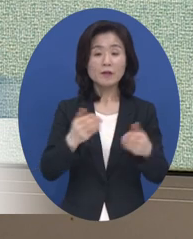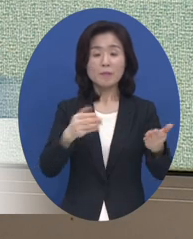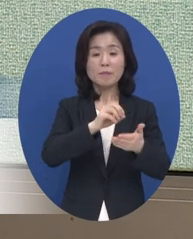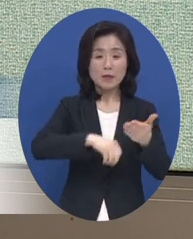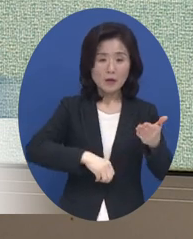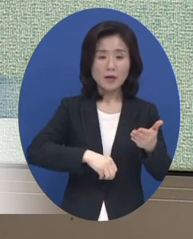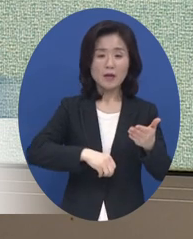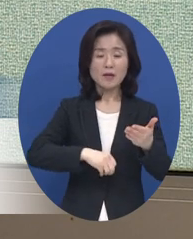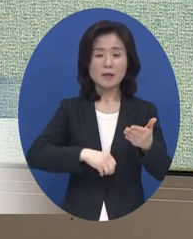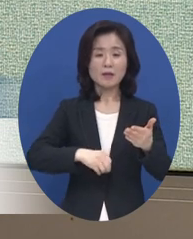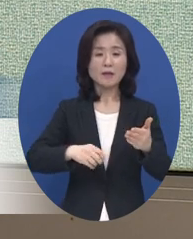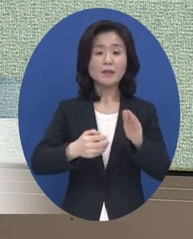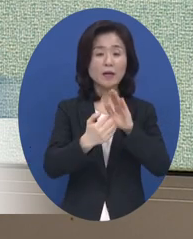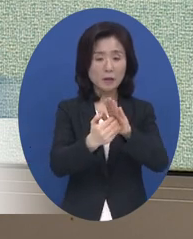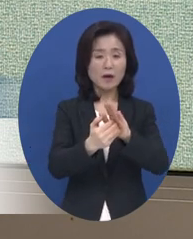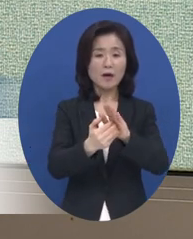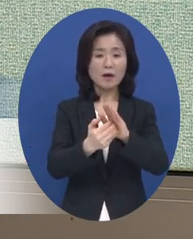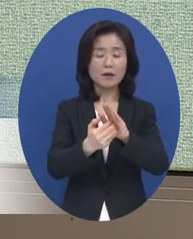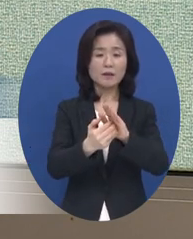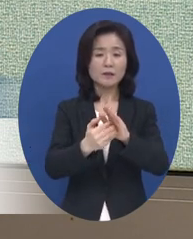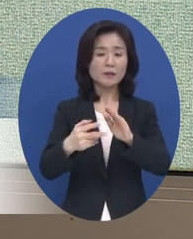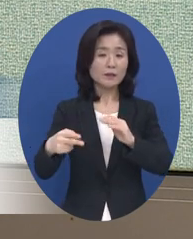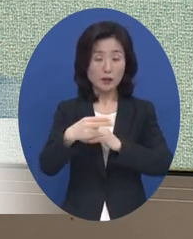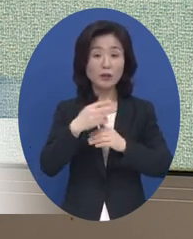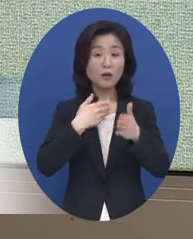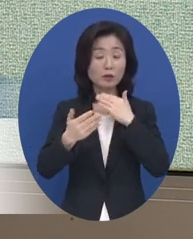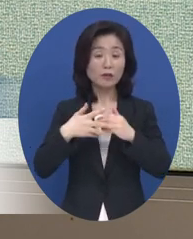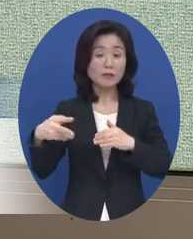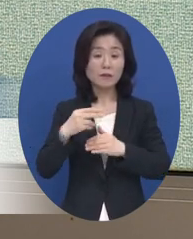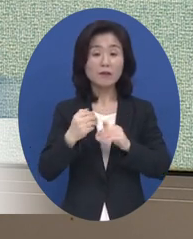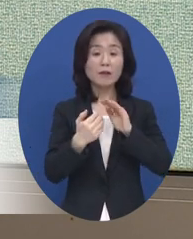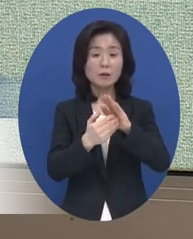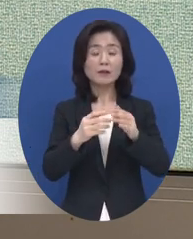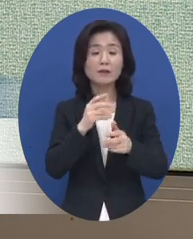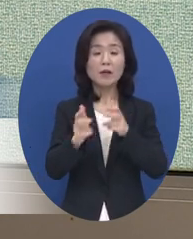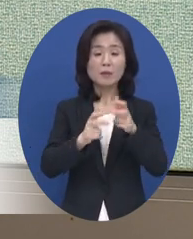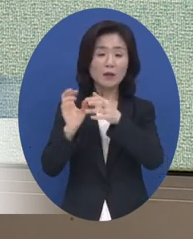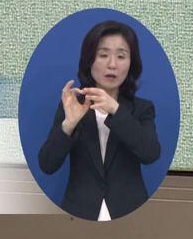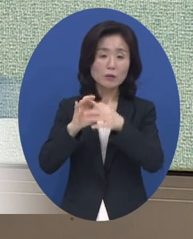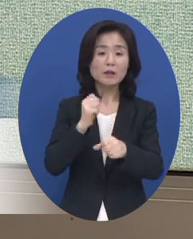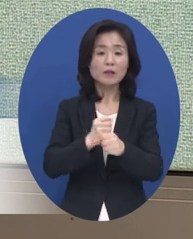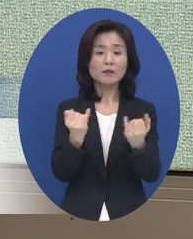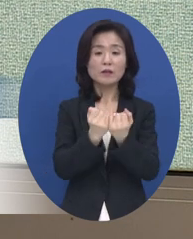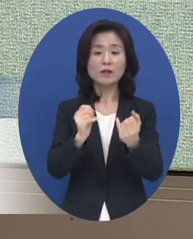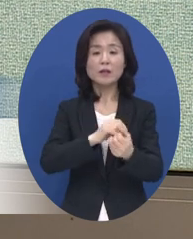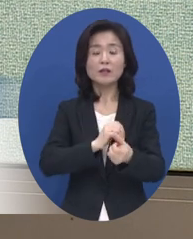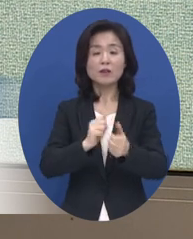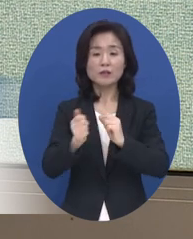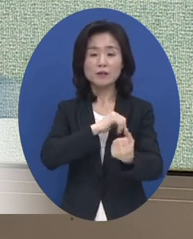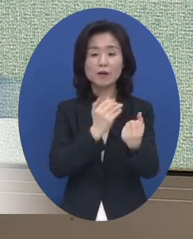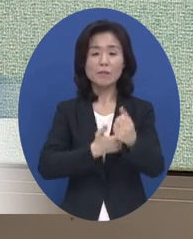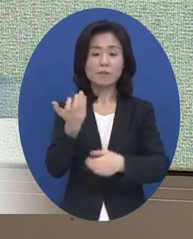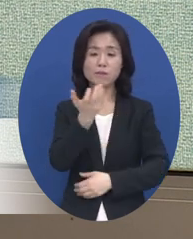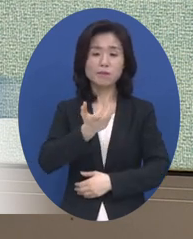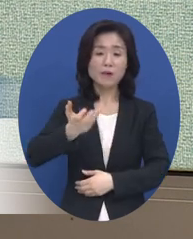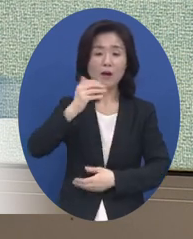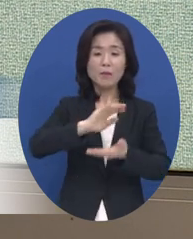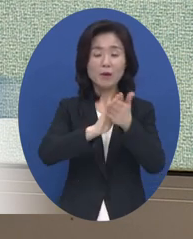경력단절 예방 사업 등을 지속적으로 추진하여 여성들의 경쟁력을 향상시키고 또한